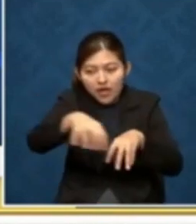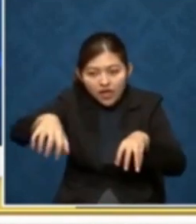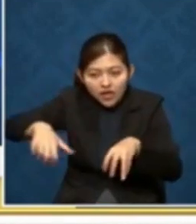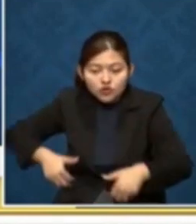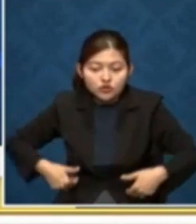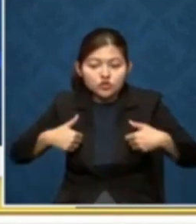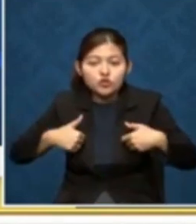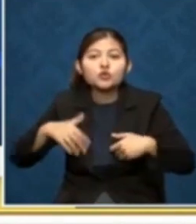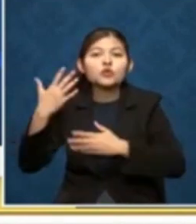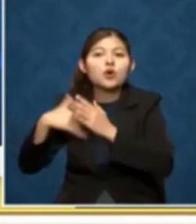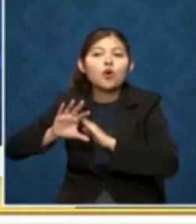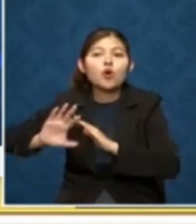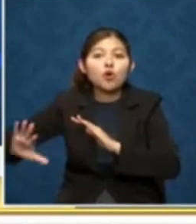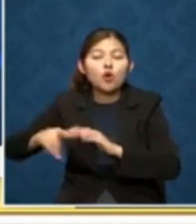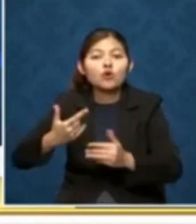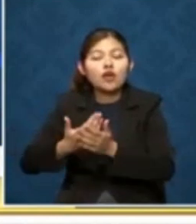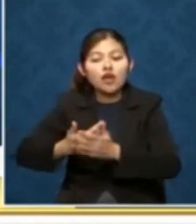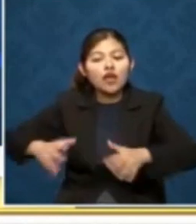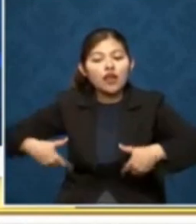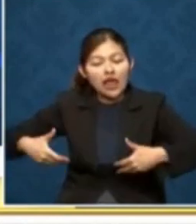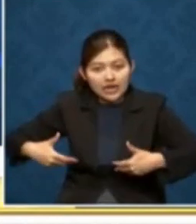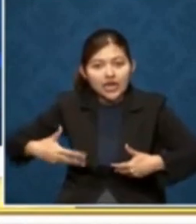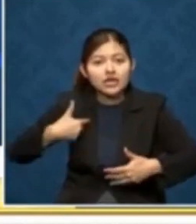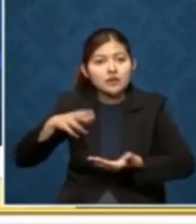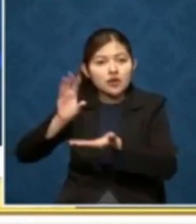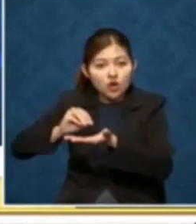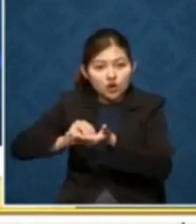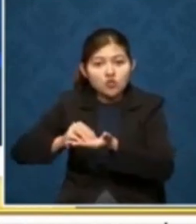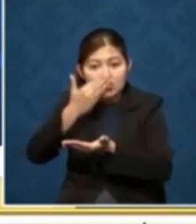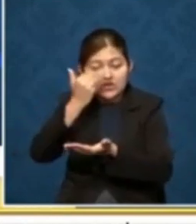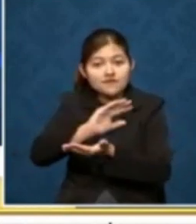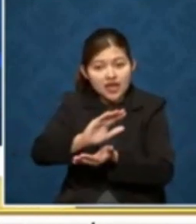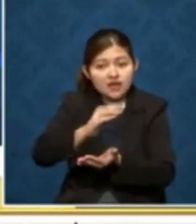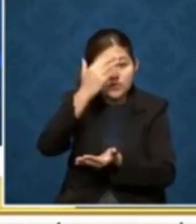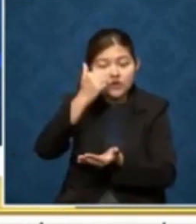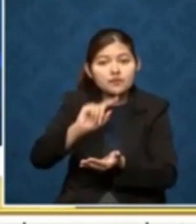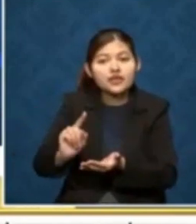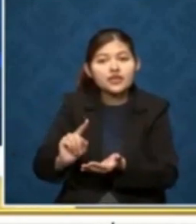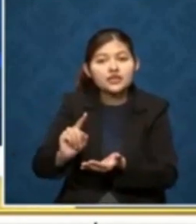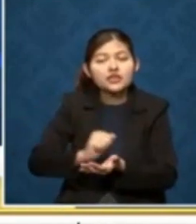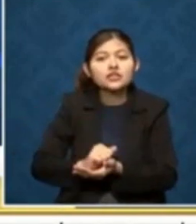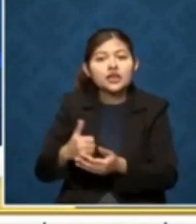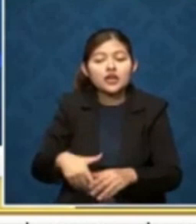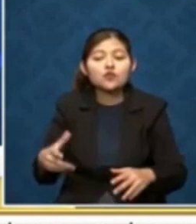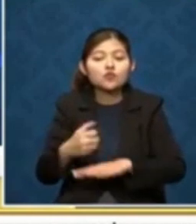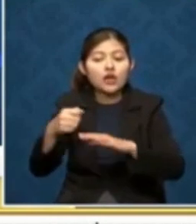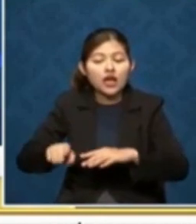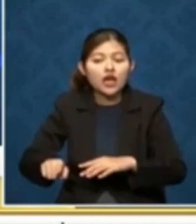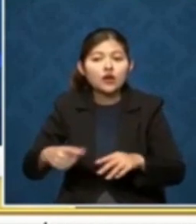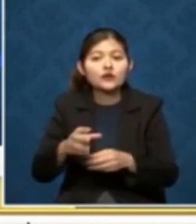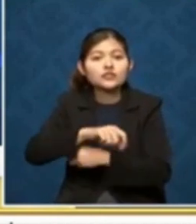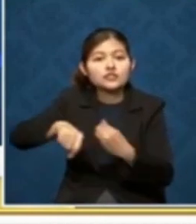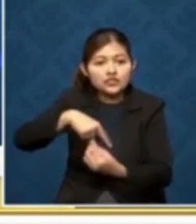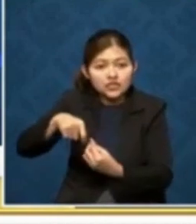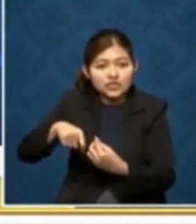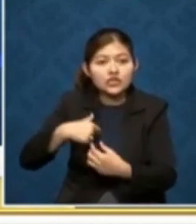ของเขาที่เขาต้องใช้ทำมาหากินเขามีรายได้จากแหล่งนั้นนั่นเป็นอีกข้อมูลหนึ่งที่เราลืมไม่ได้นะคะในขณะเดียวกันในแง่ของความคุ้มค่าทางเศรษฐกิจดิฉันเข้า